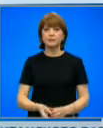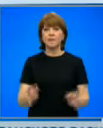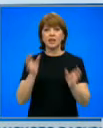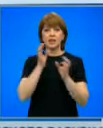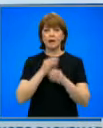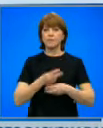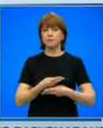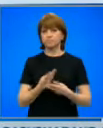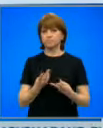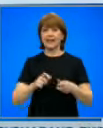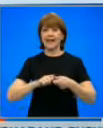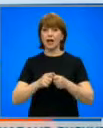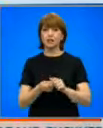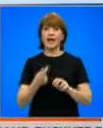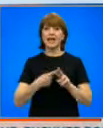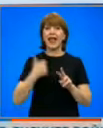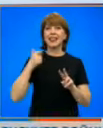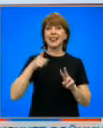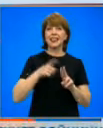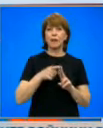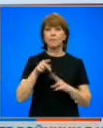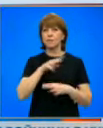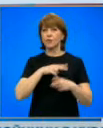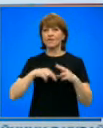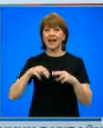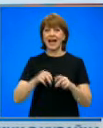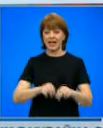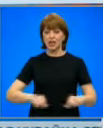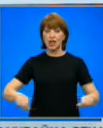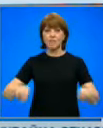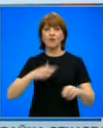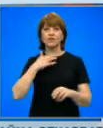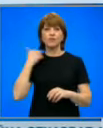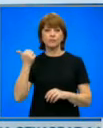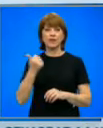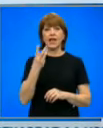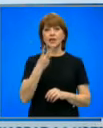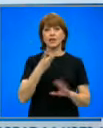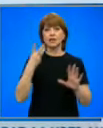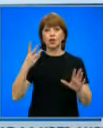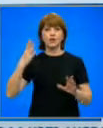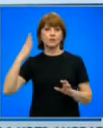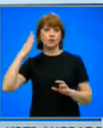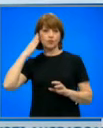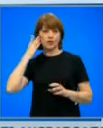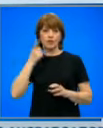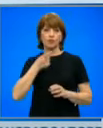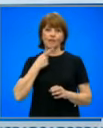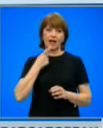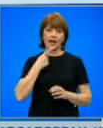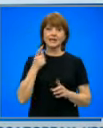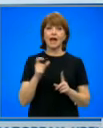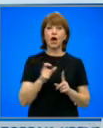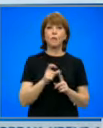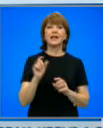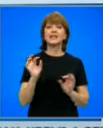Няма открити нарушения от НАП при проверка на имотите в чужбина на 38 висши държавни служители. Това заяви директорът на приходната